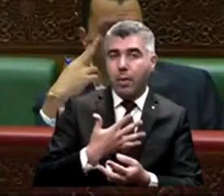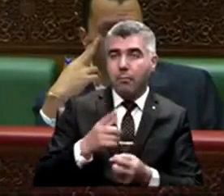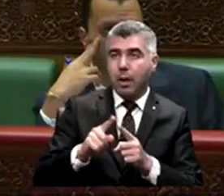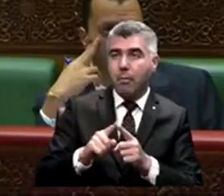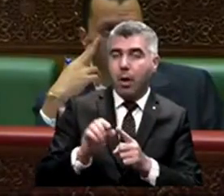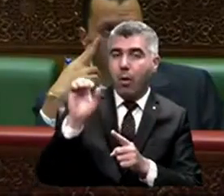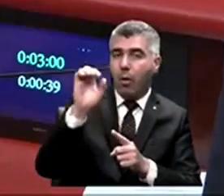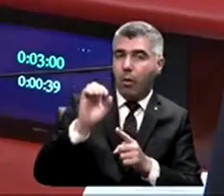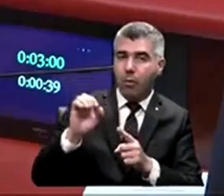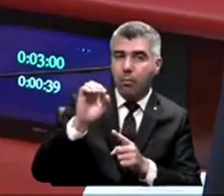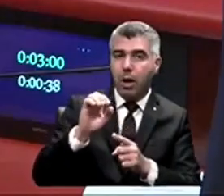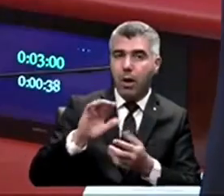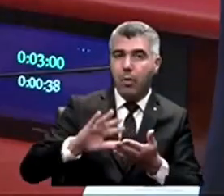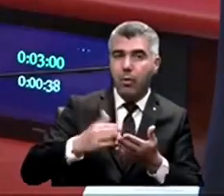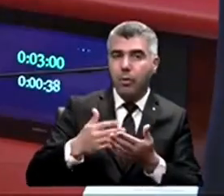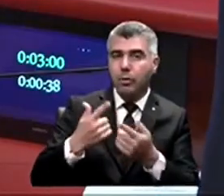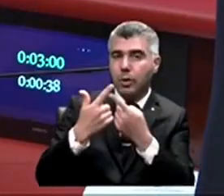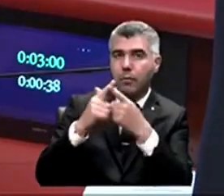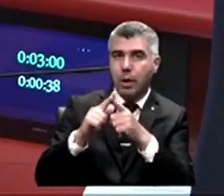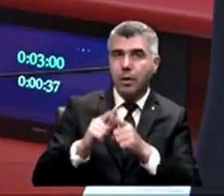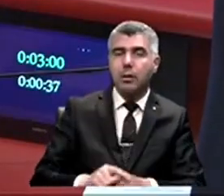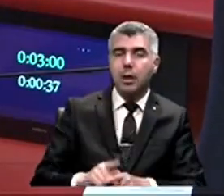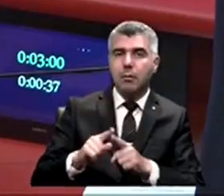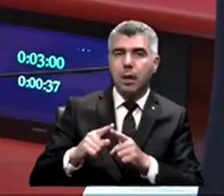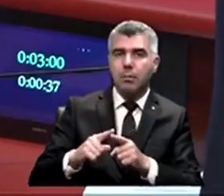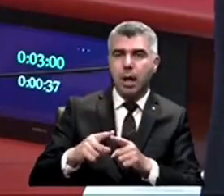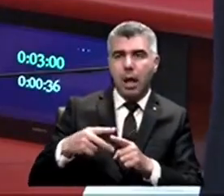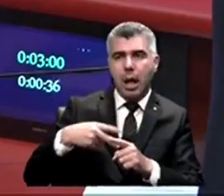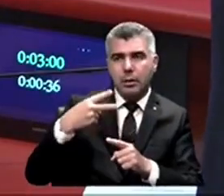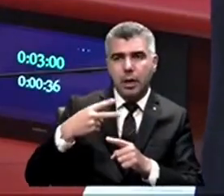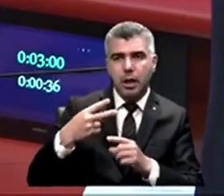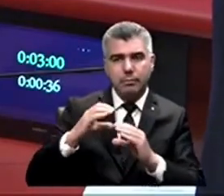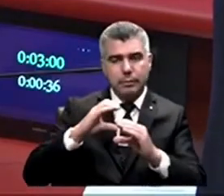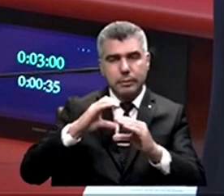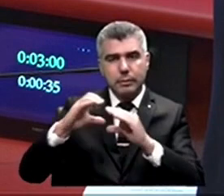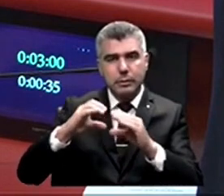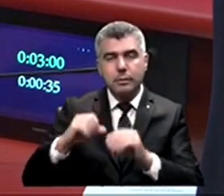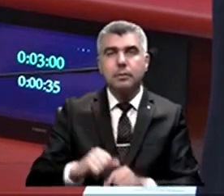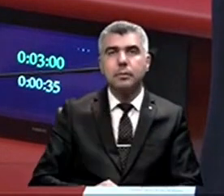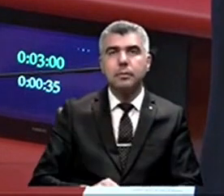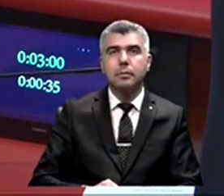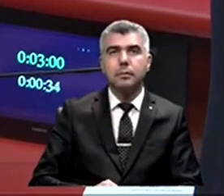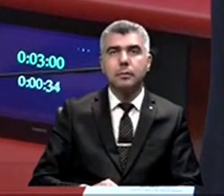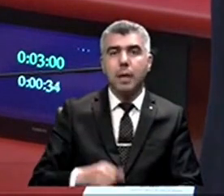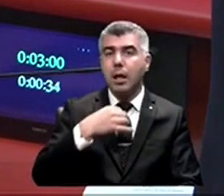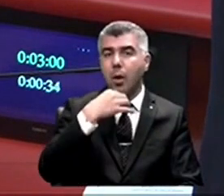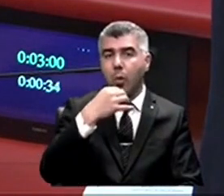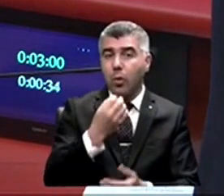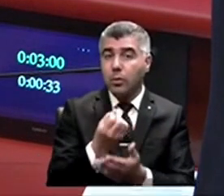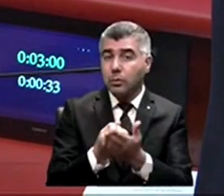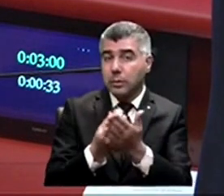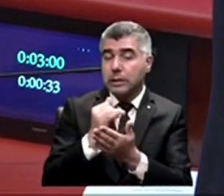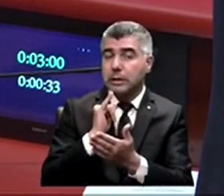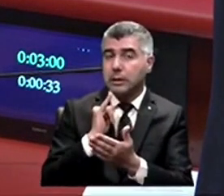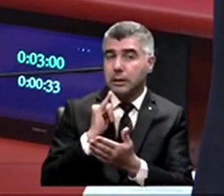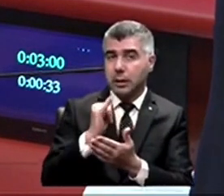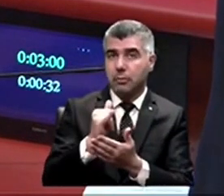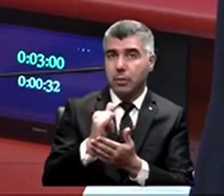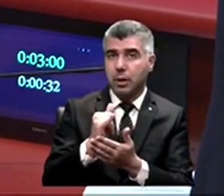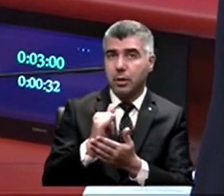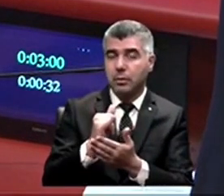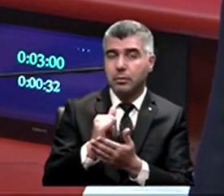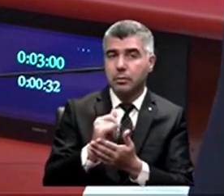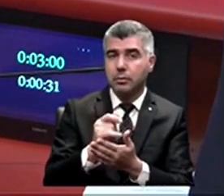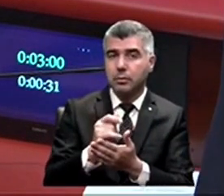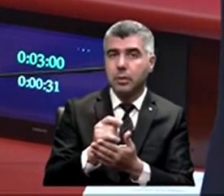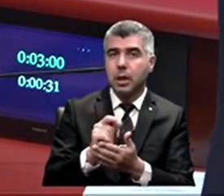وغيرها للكلام معنا في هذا الموضوع، كنحاول نقول لهم راه حنا التدخل